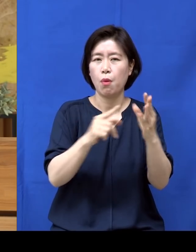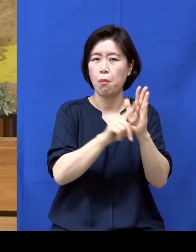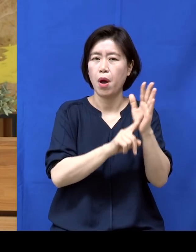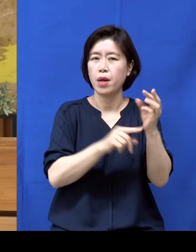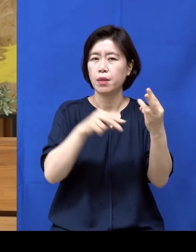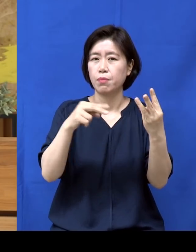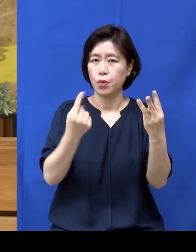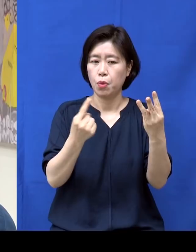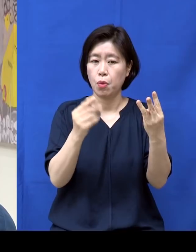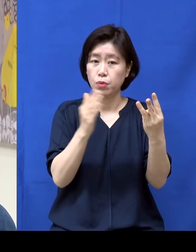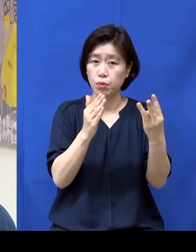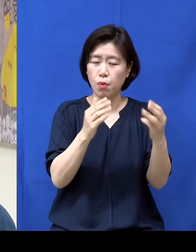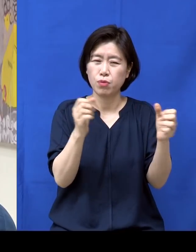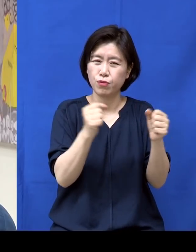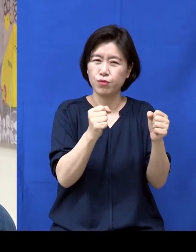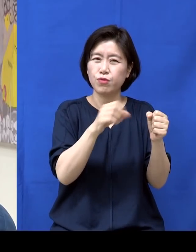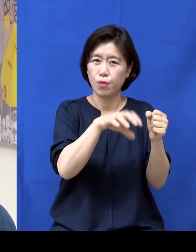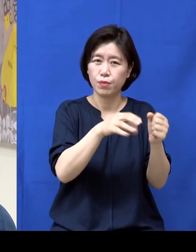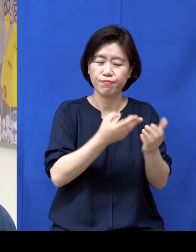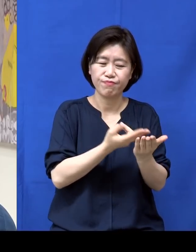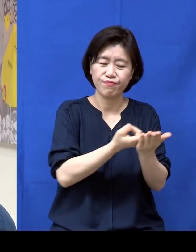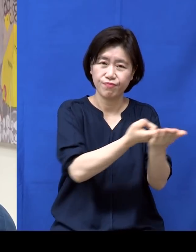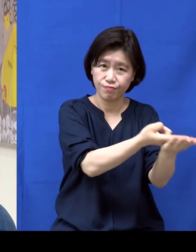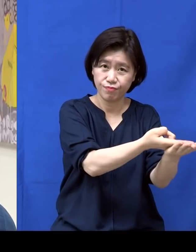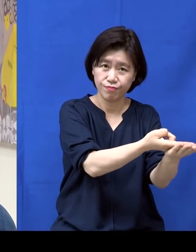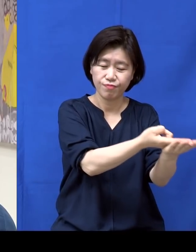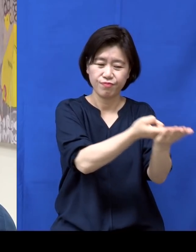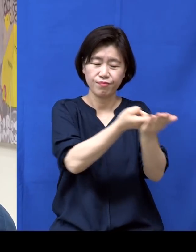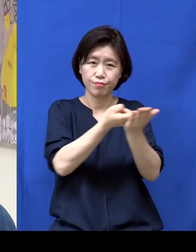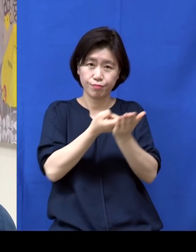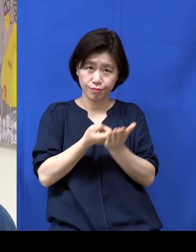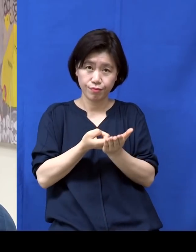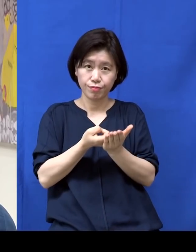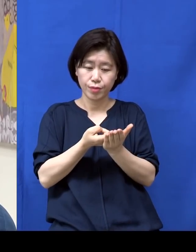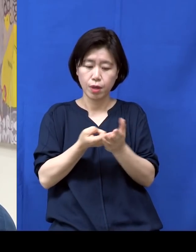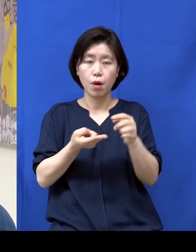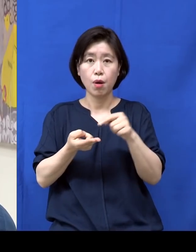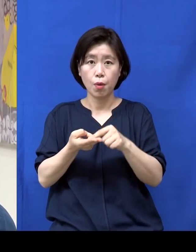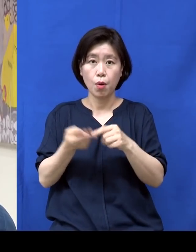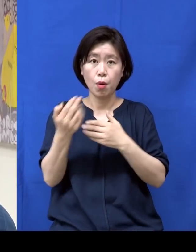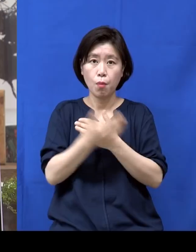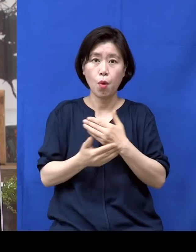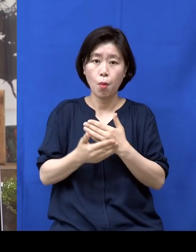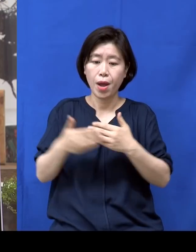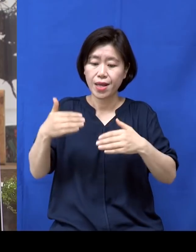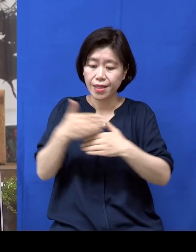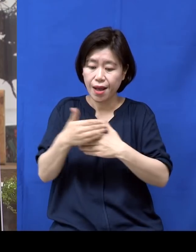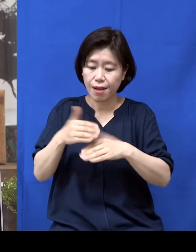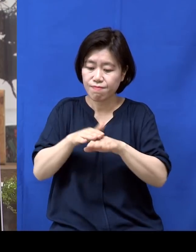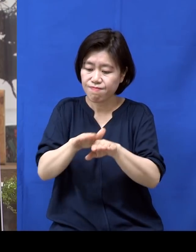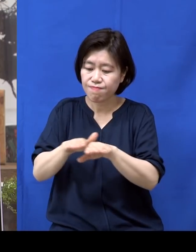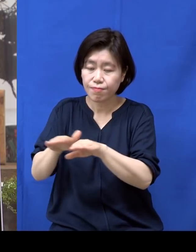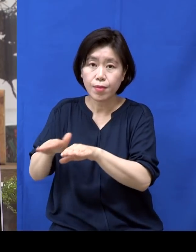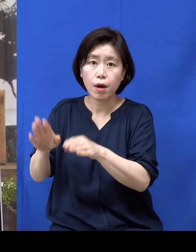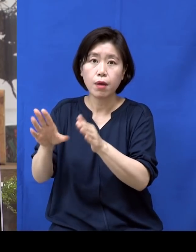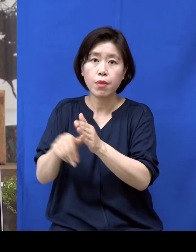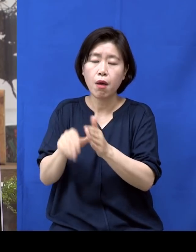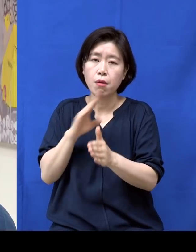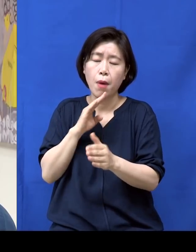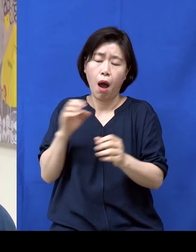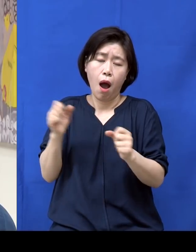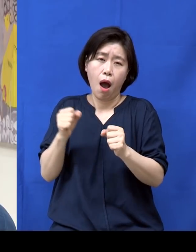그렇죠. 그래서 고인을 이제 안치 냉장실에서 모셔서 닦아드릴 때 굉장히 차가워요. 그래서 손에 오는